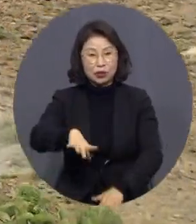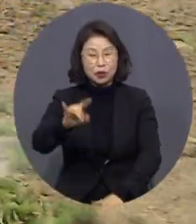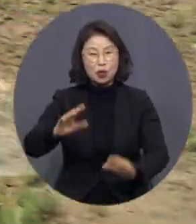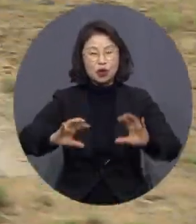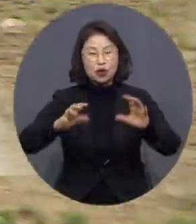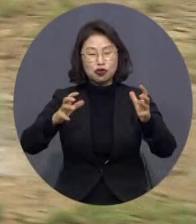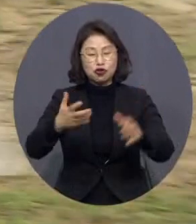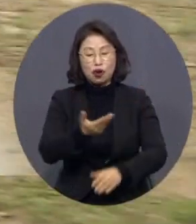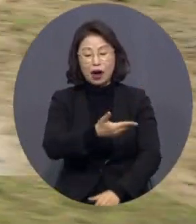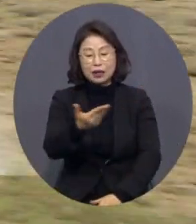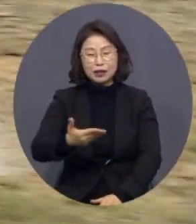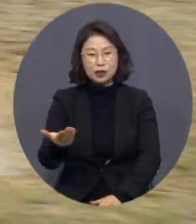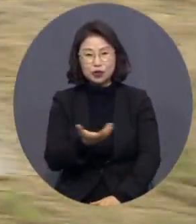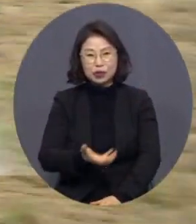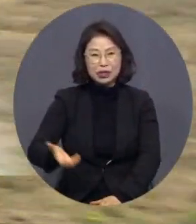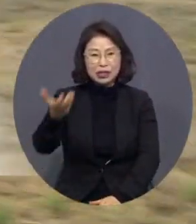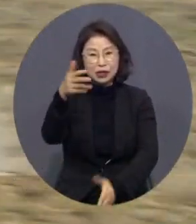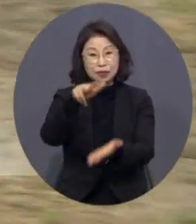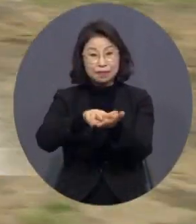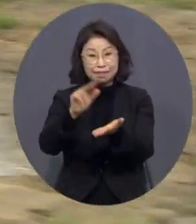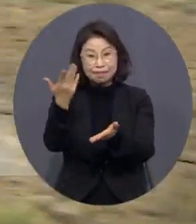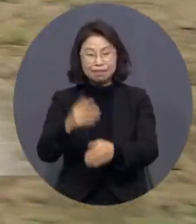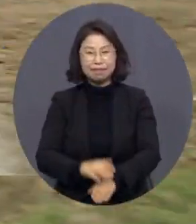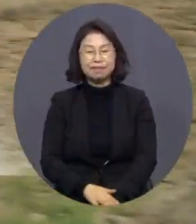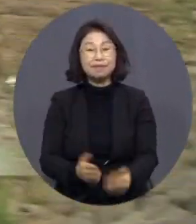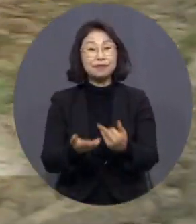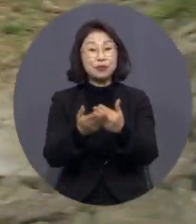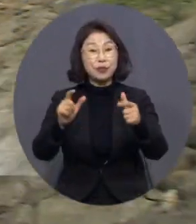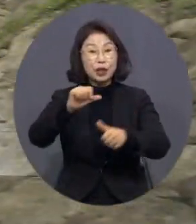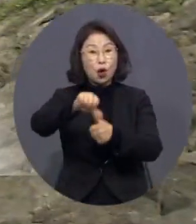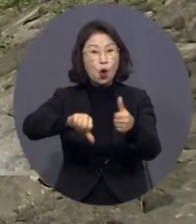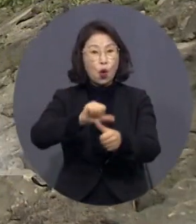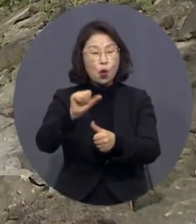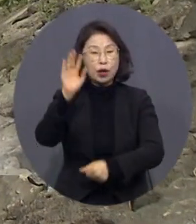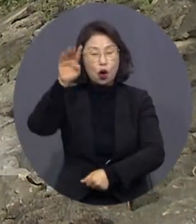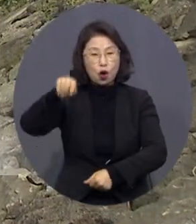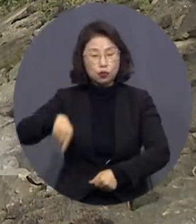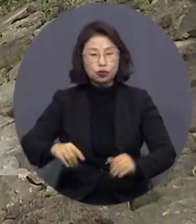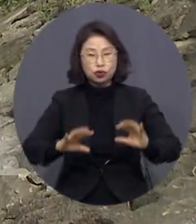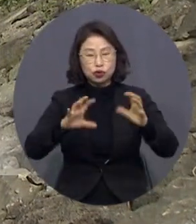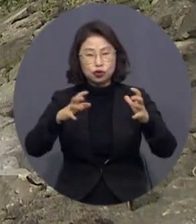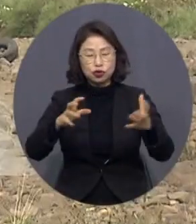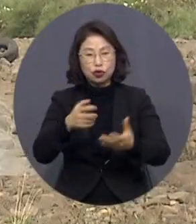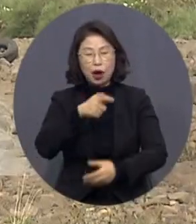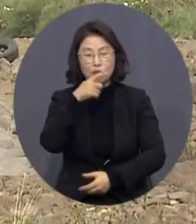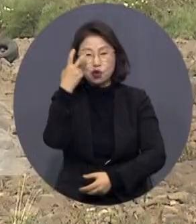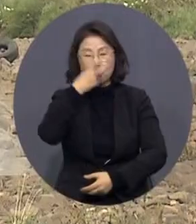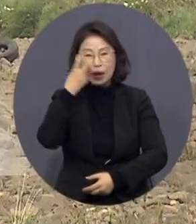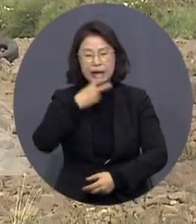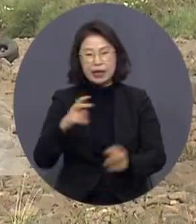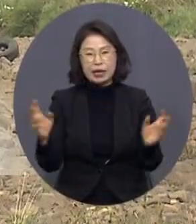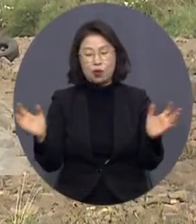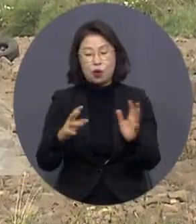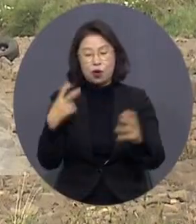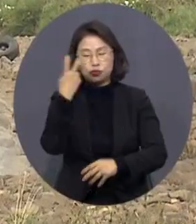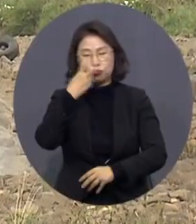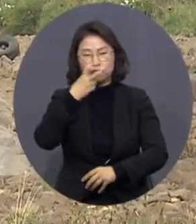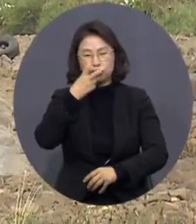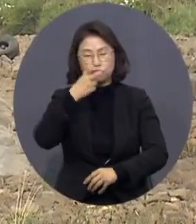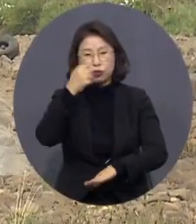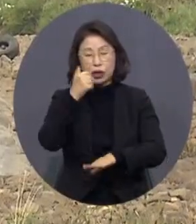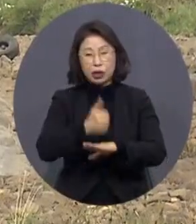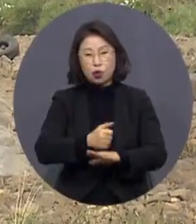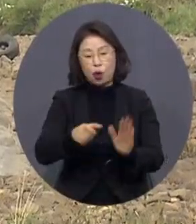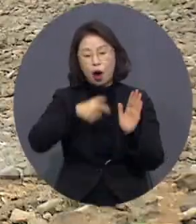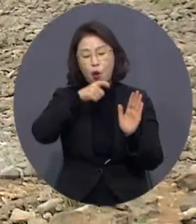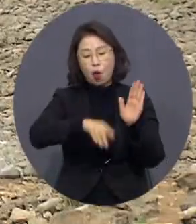국가 하천으로 승격됩니다. 제주도는 환경부 국가수자원관리위원회 심의 결과 홍수 피해 대응